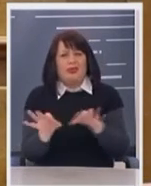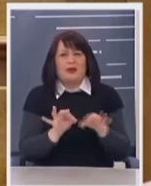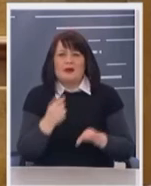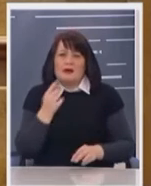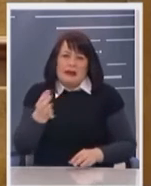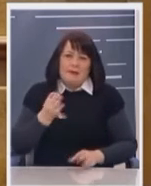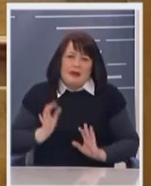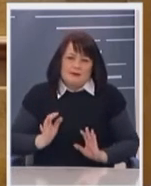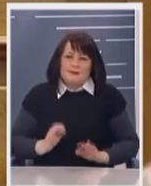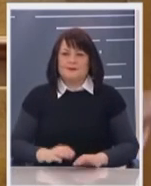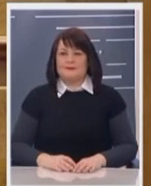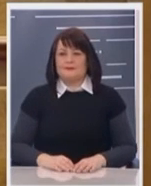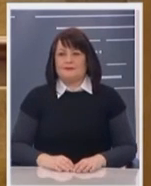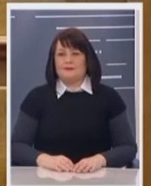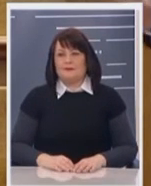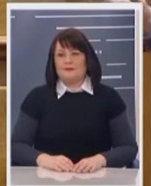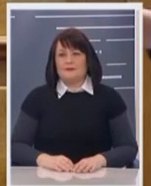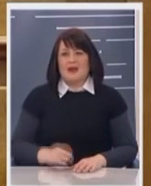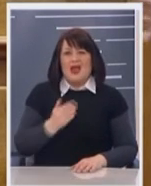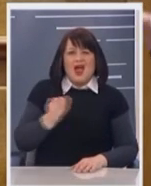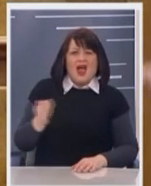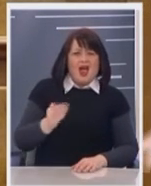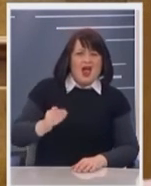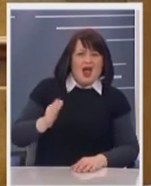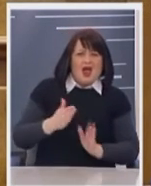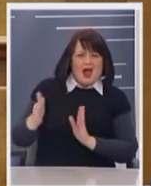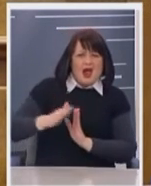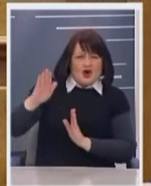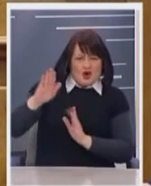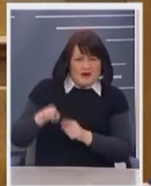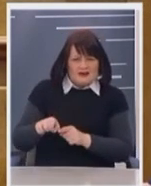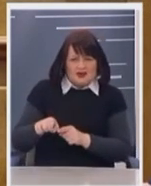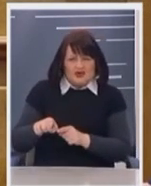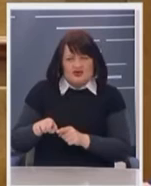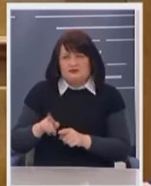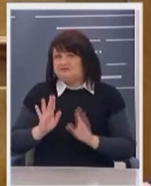Και ξέρετε, δεν ξέρω αν είναι ακροδεξιός, φαντάζομαι ότι έχουν άλλοι αυτό το προνόμιο.